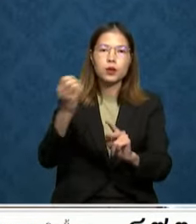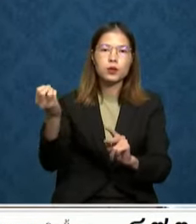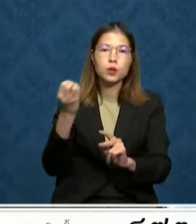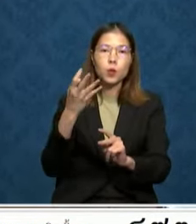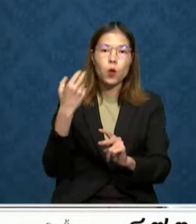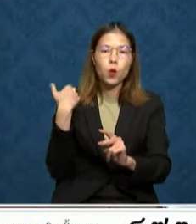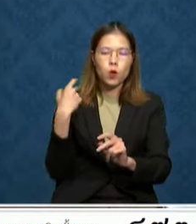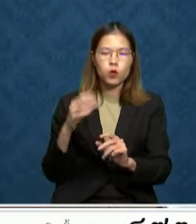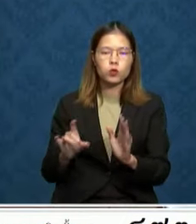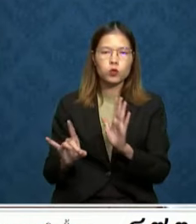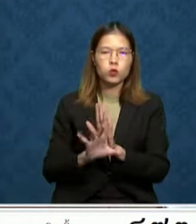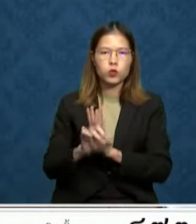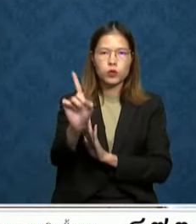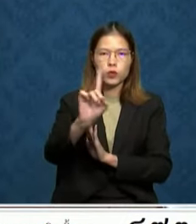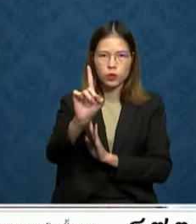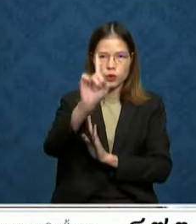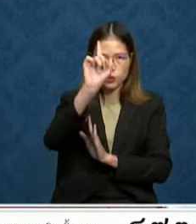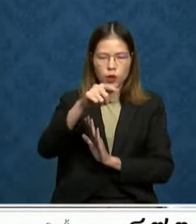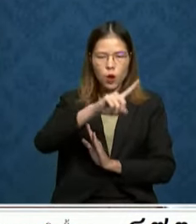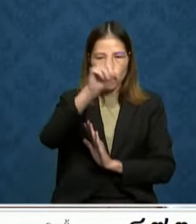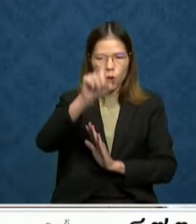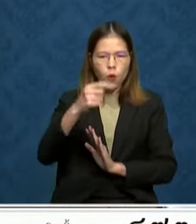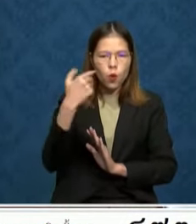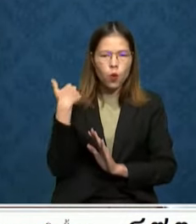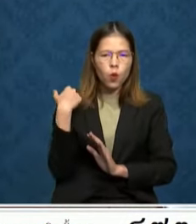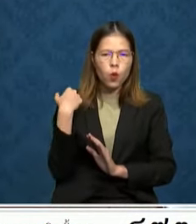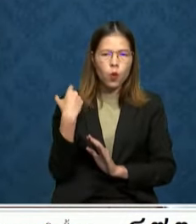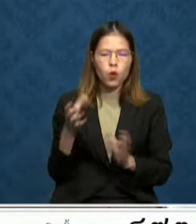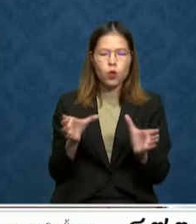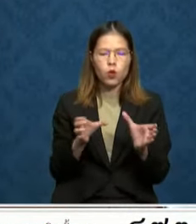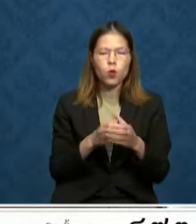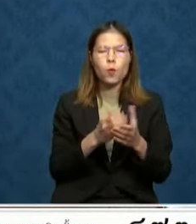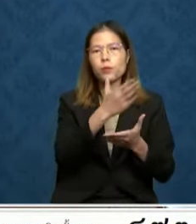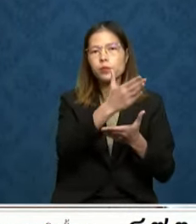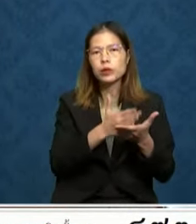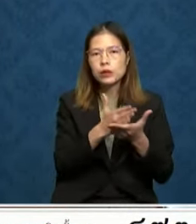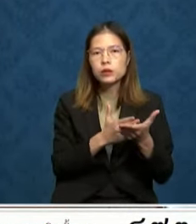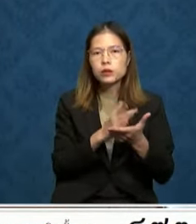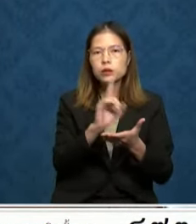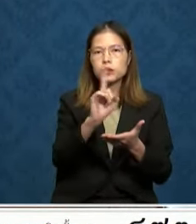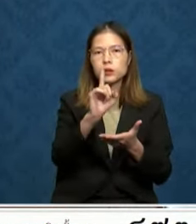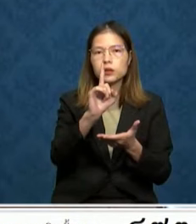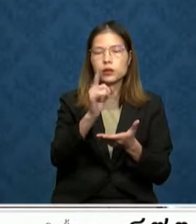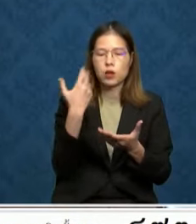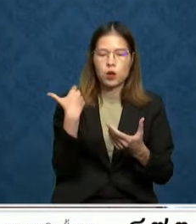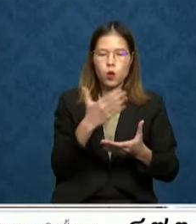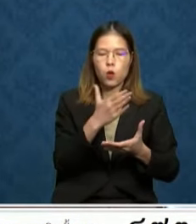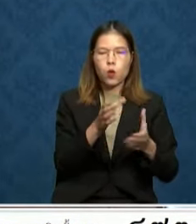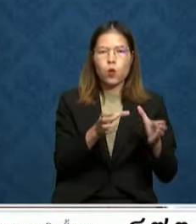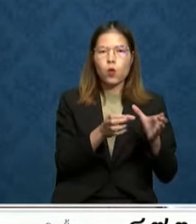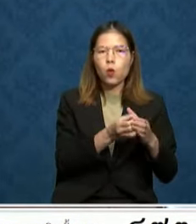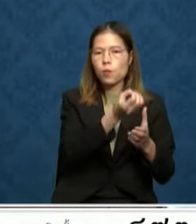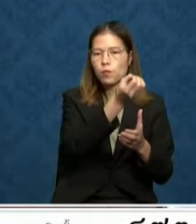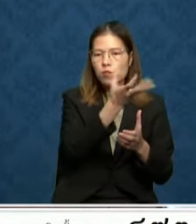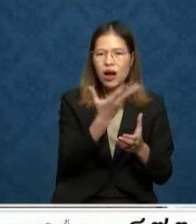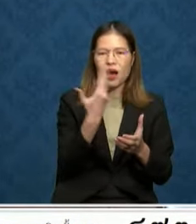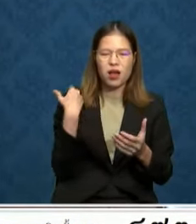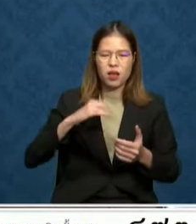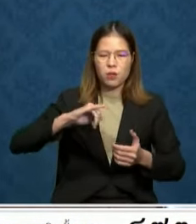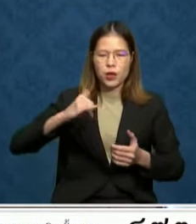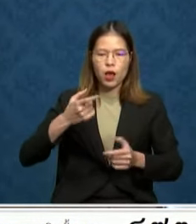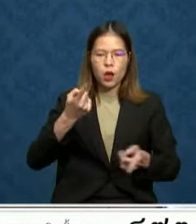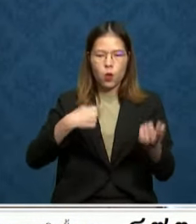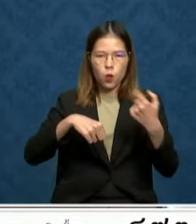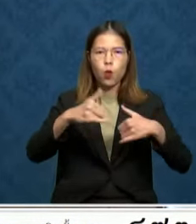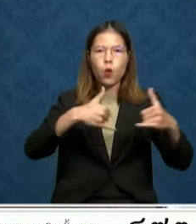สุท้ายแล้วทานกรังวลในเรปเดนของเสีงก 1อาจะใช้เสีงเยอะเกินไปอาจะกรัวลวจะมคนออกมาหองไม